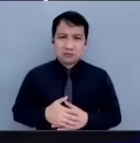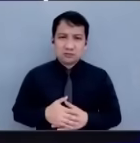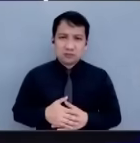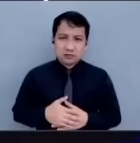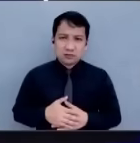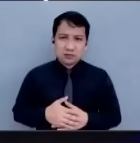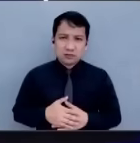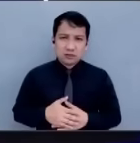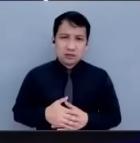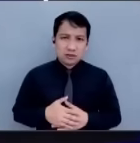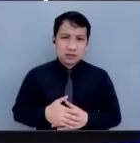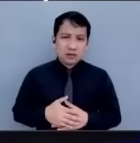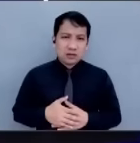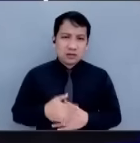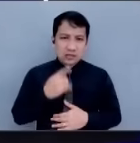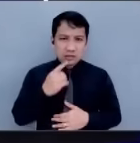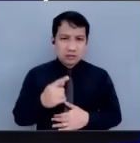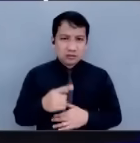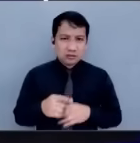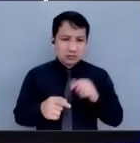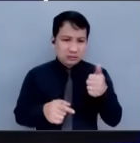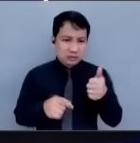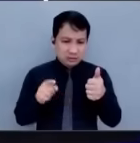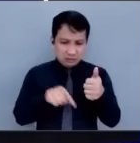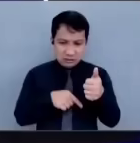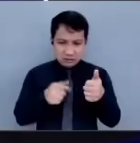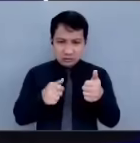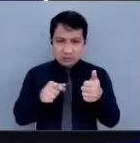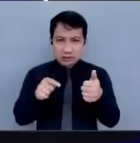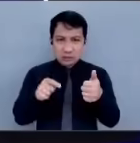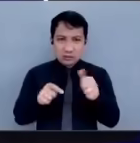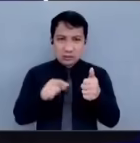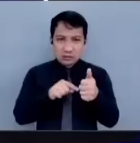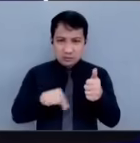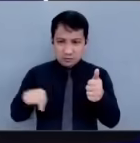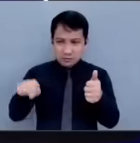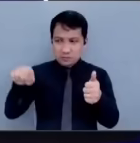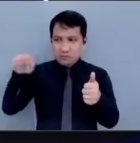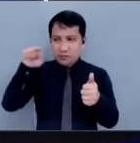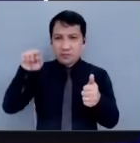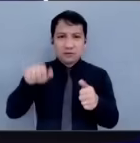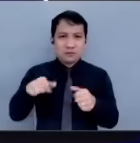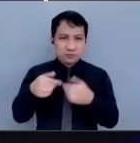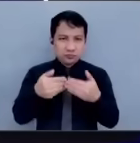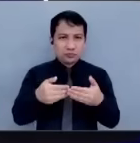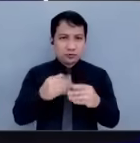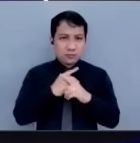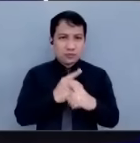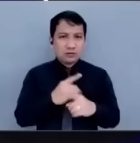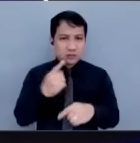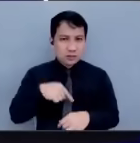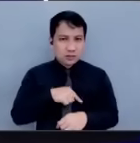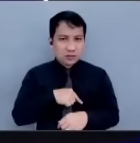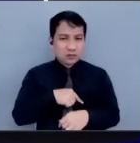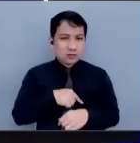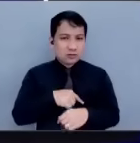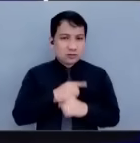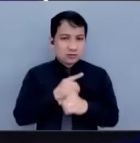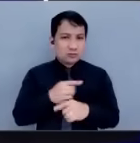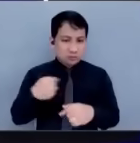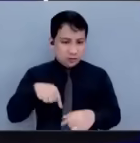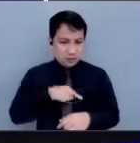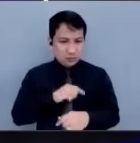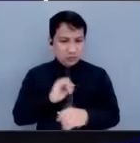They have defined the 10-dash line and they continue in their view to defend it. We, for our part, continue to defend what